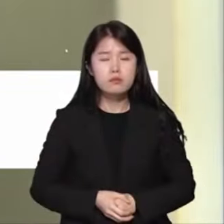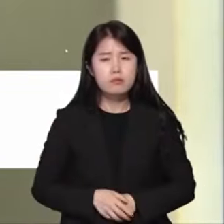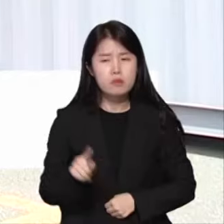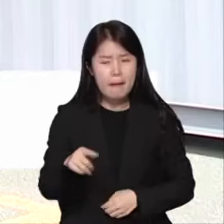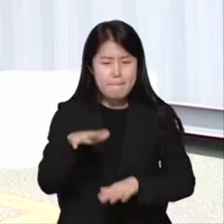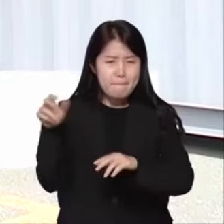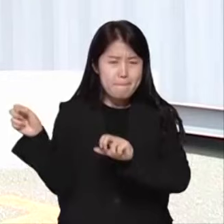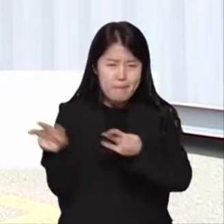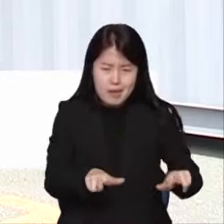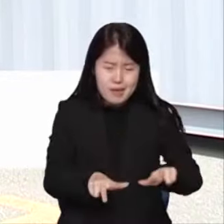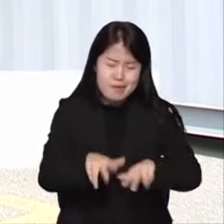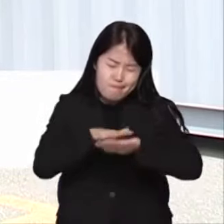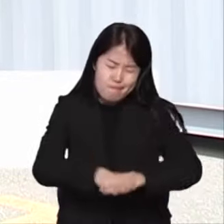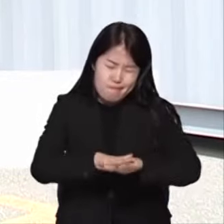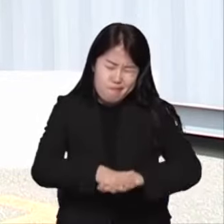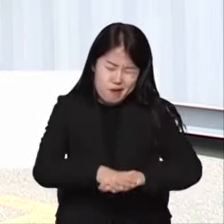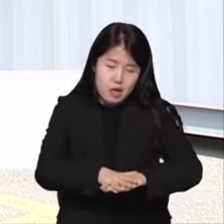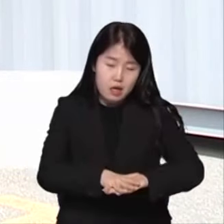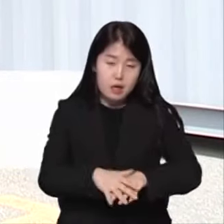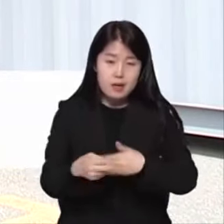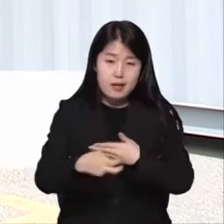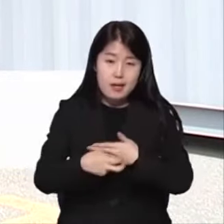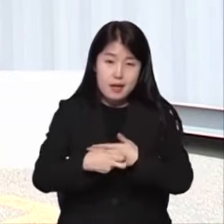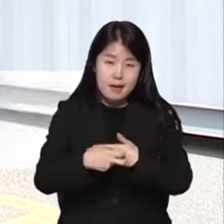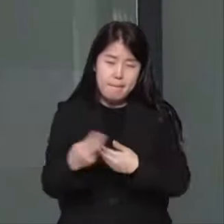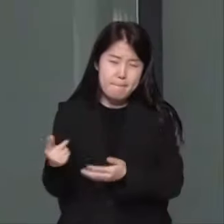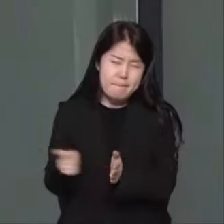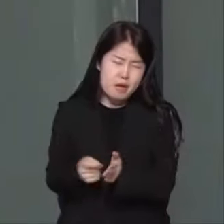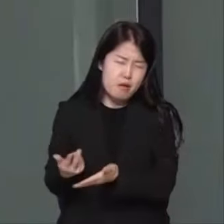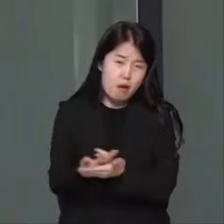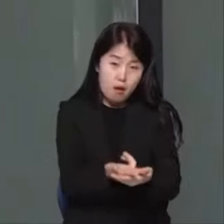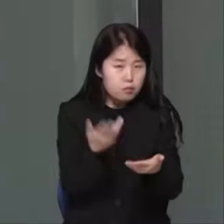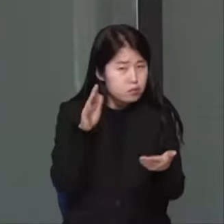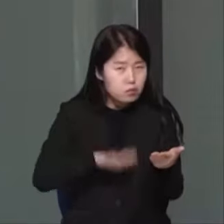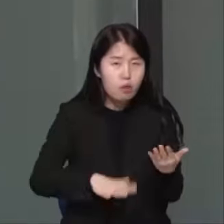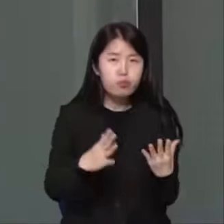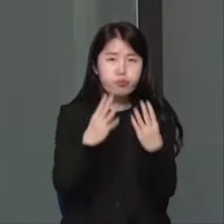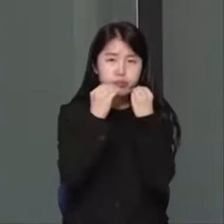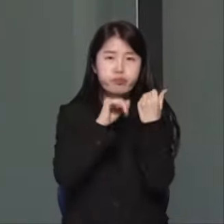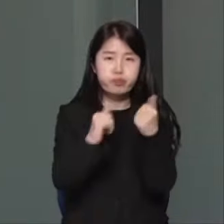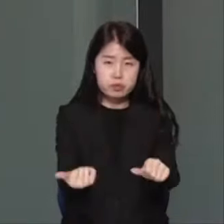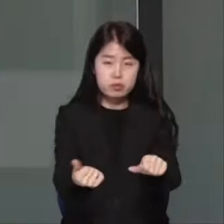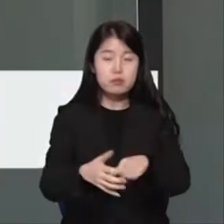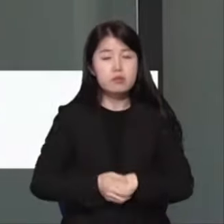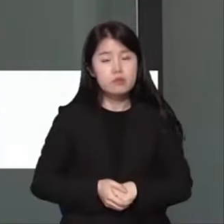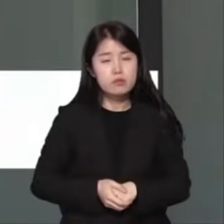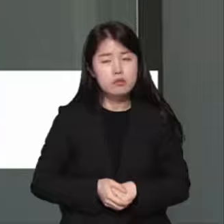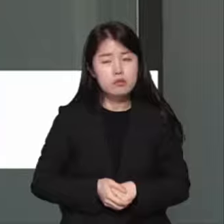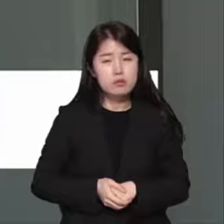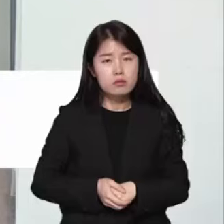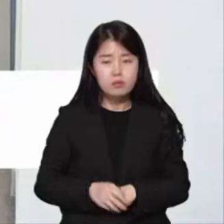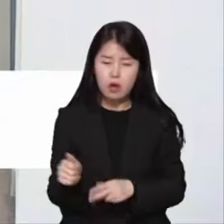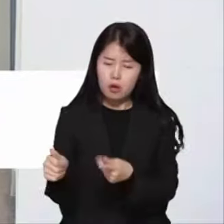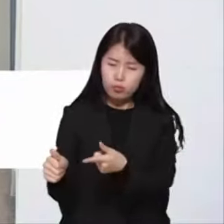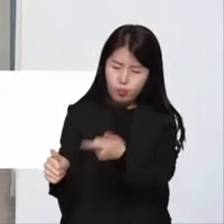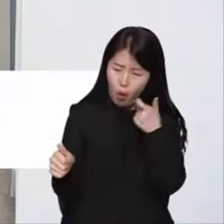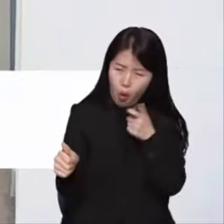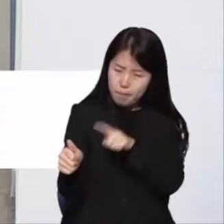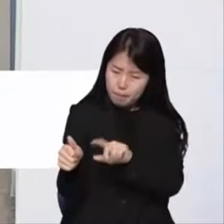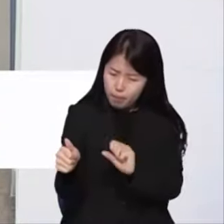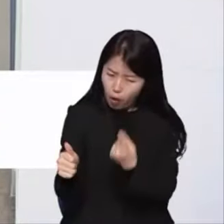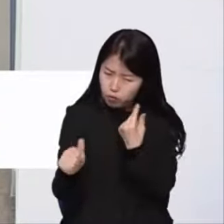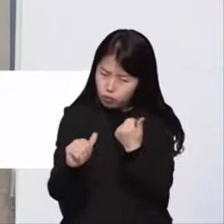즉시 심폐소생술을 하며 A씨를 인근 병원으로 옮겼지만 숨졌습니다. 경찰은 테이저건과 A씨의 사망